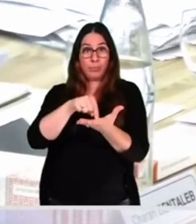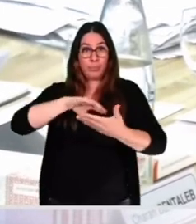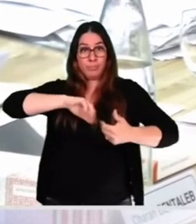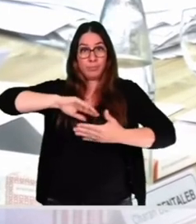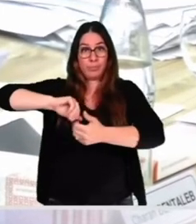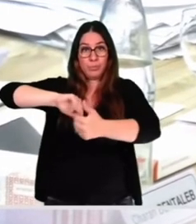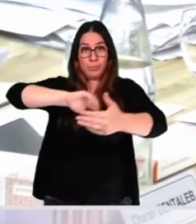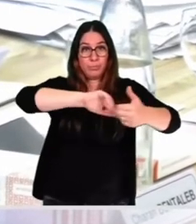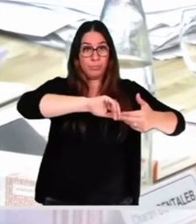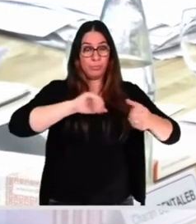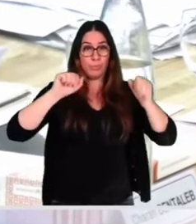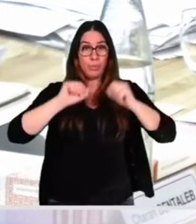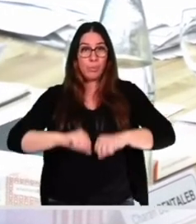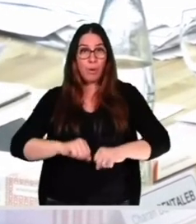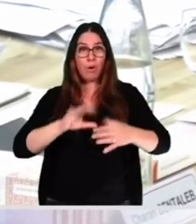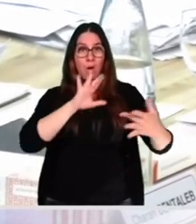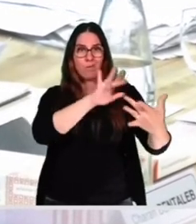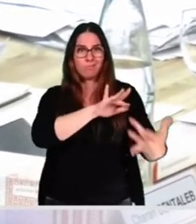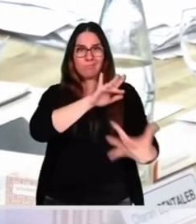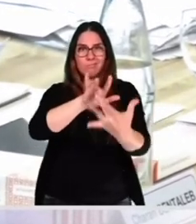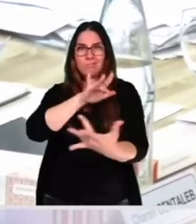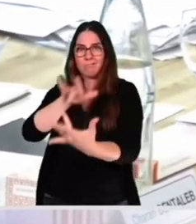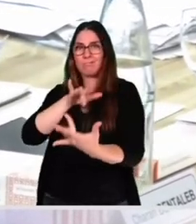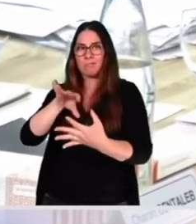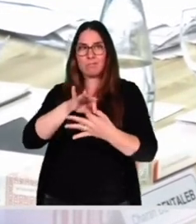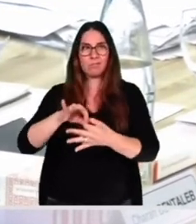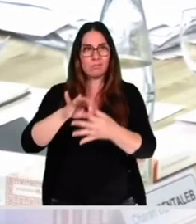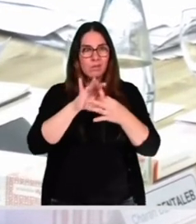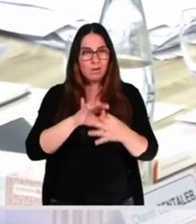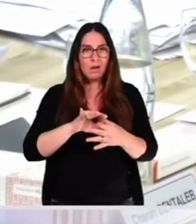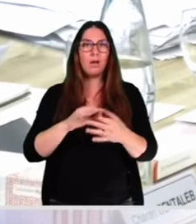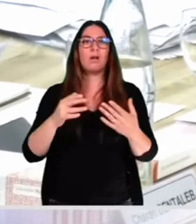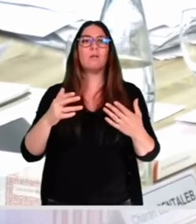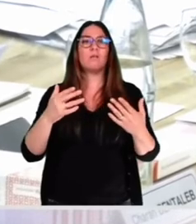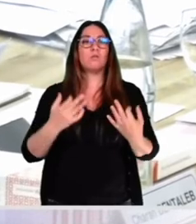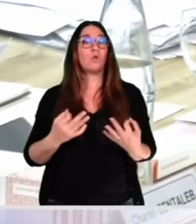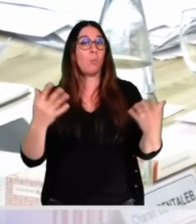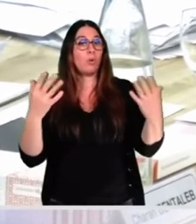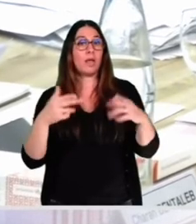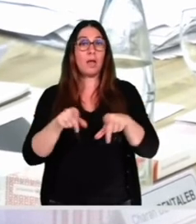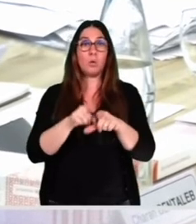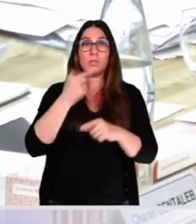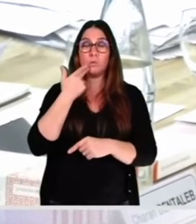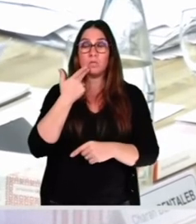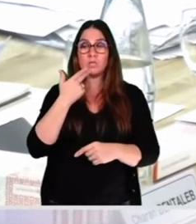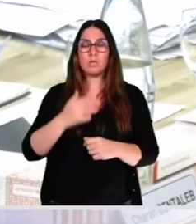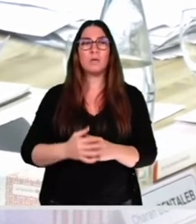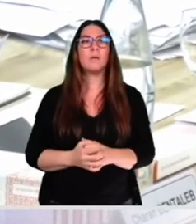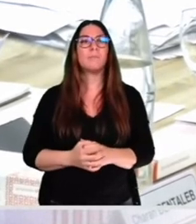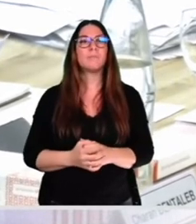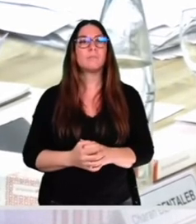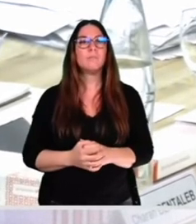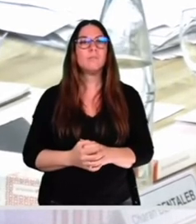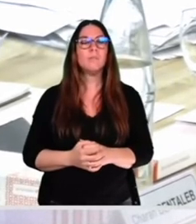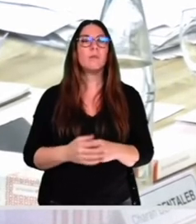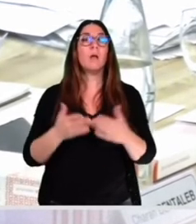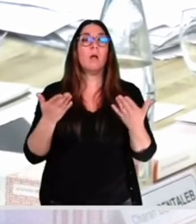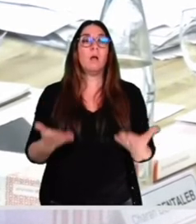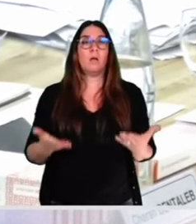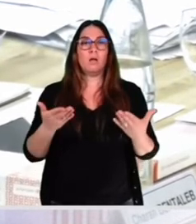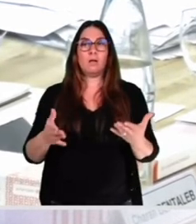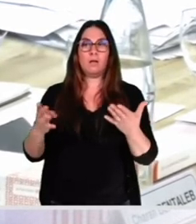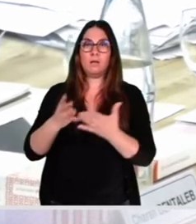de connecter les quartiers, les temporalités et usages. Plutôt que de renforcer ses qualités, le présent